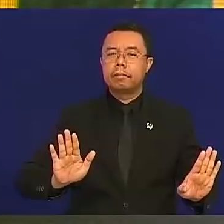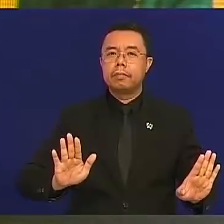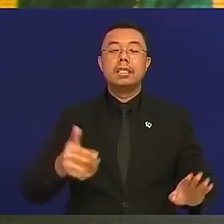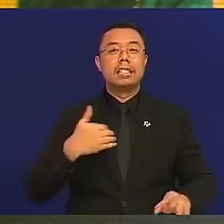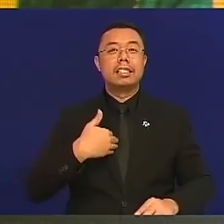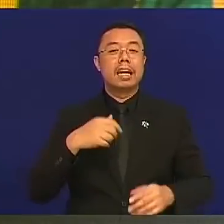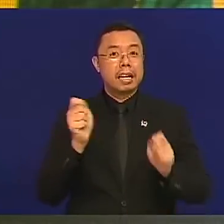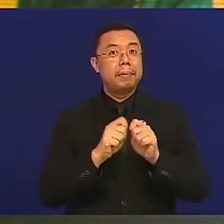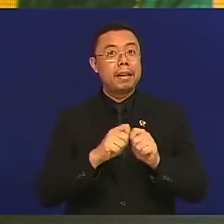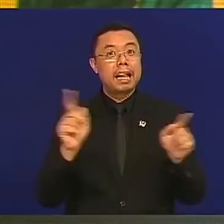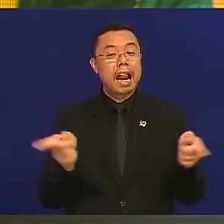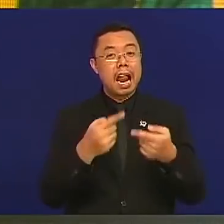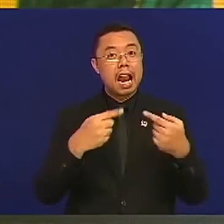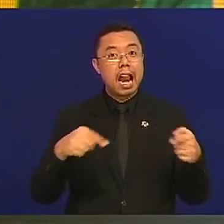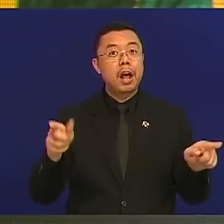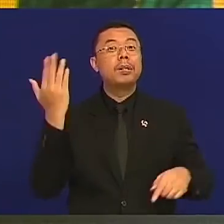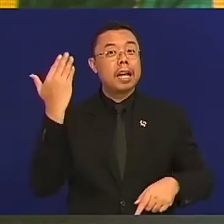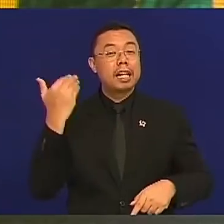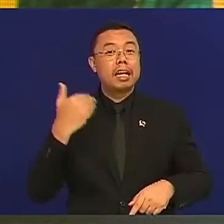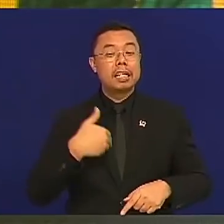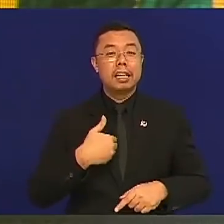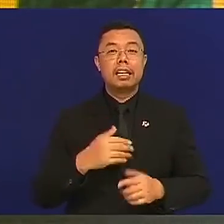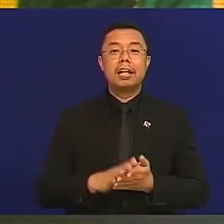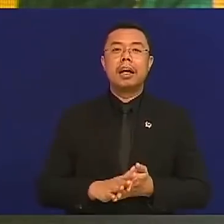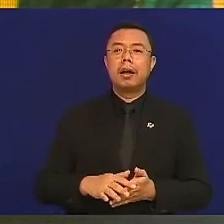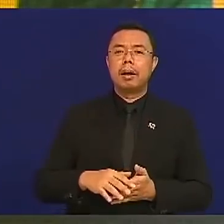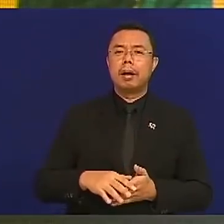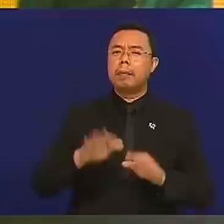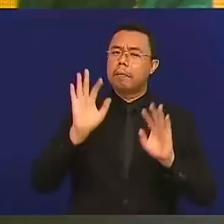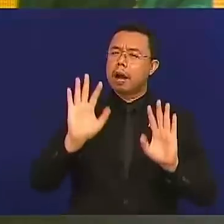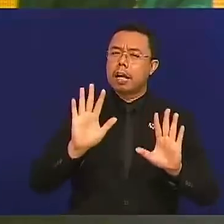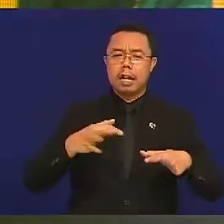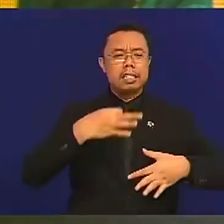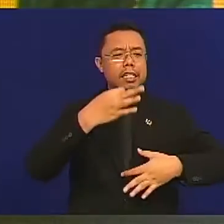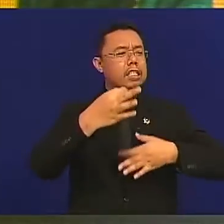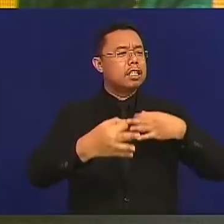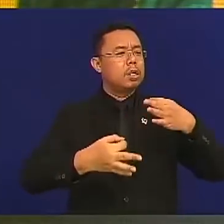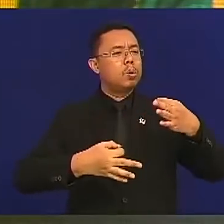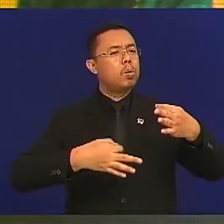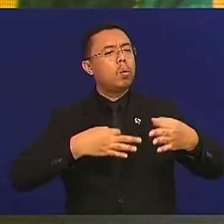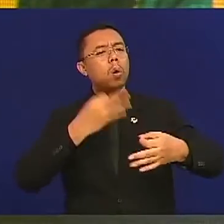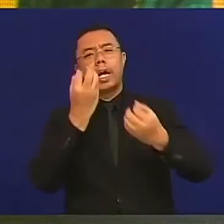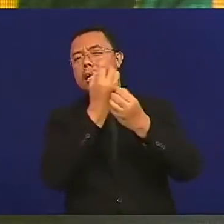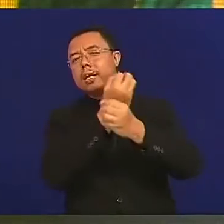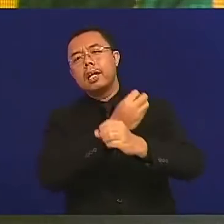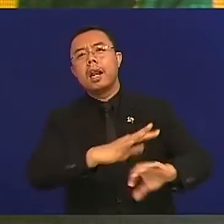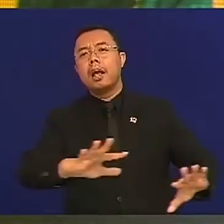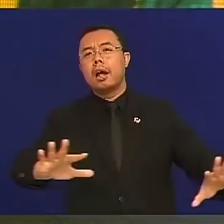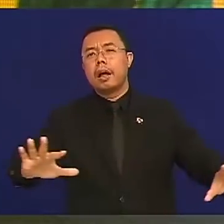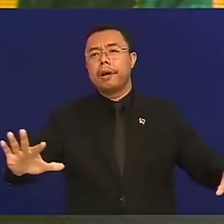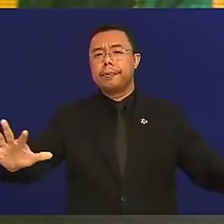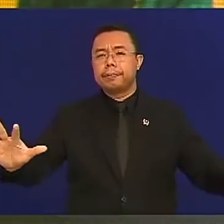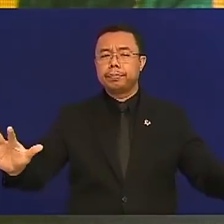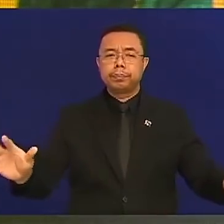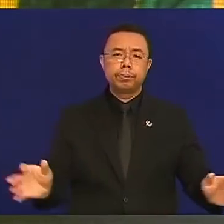Maka saya karang lagu saya tadi, banyak jiwa yang terhilang